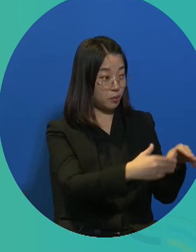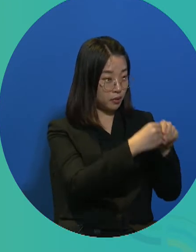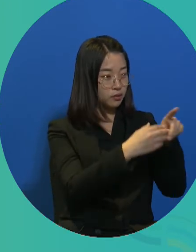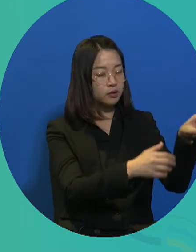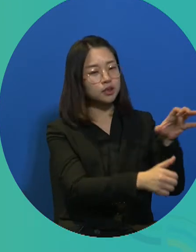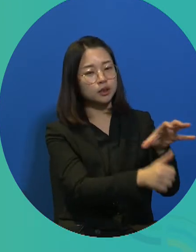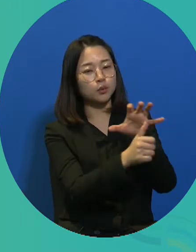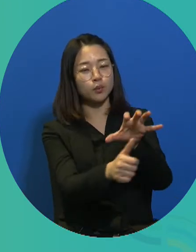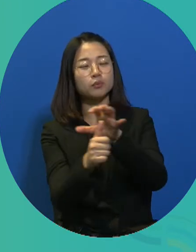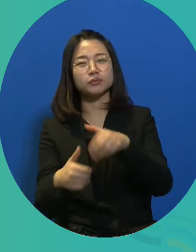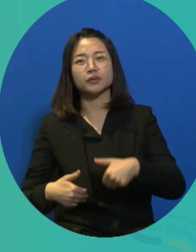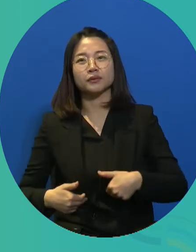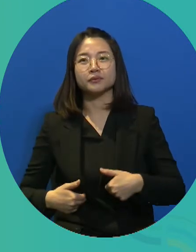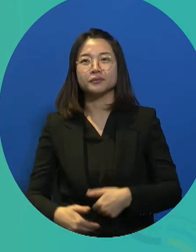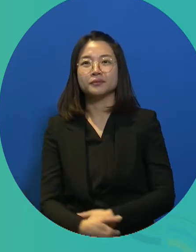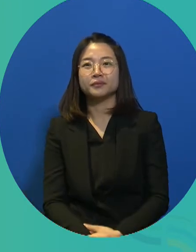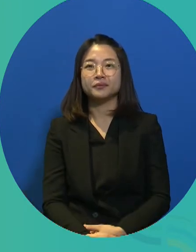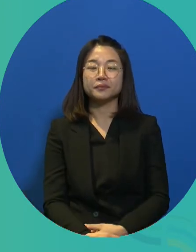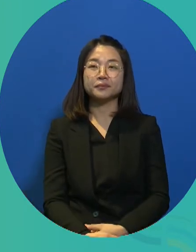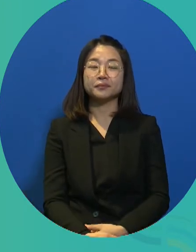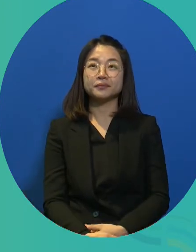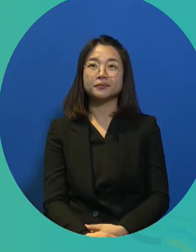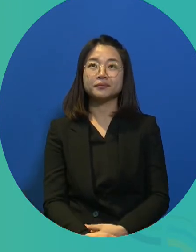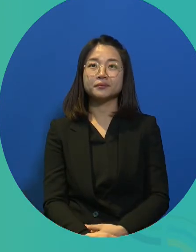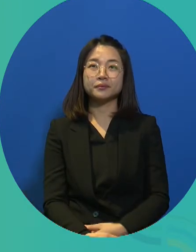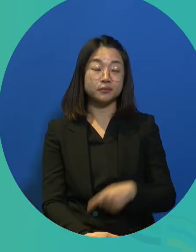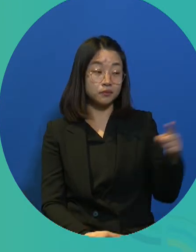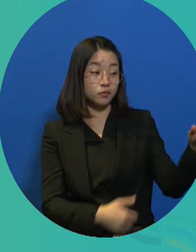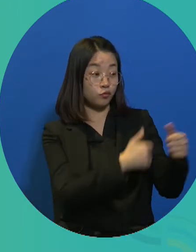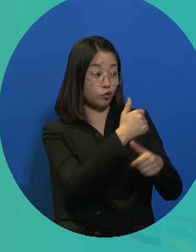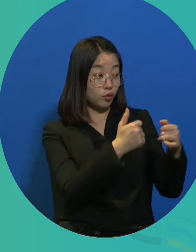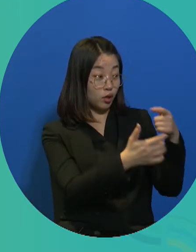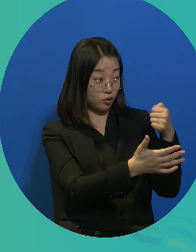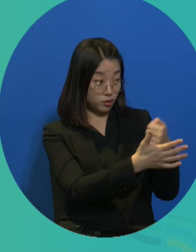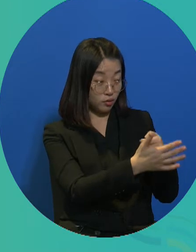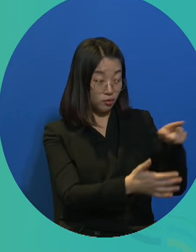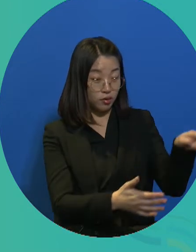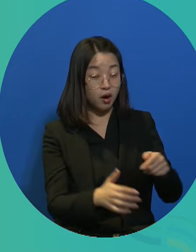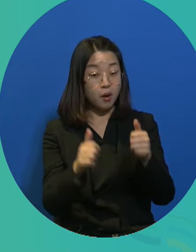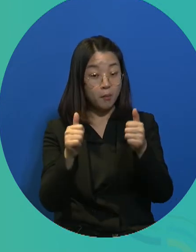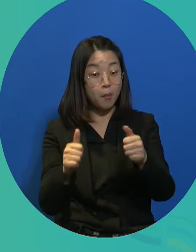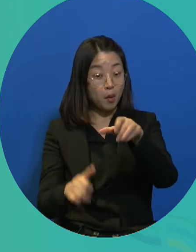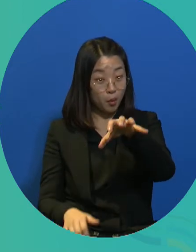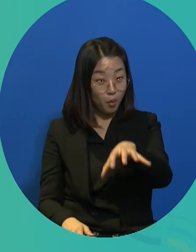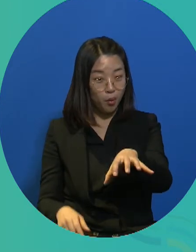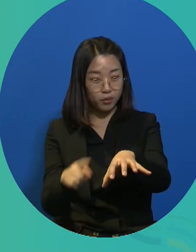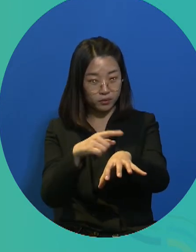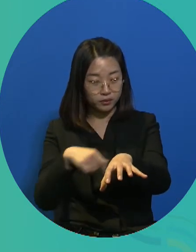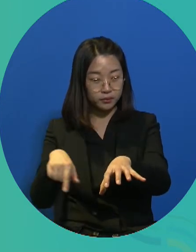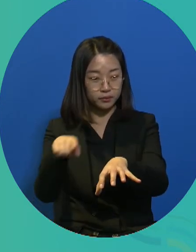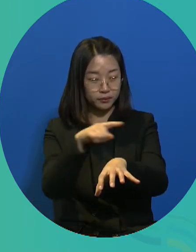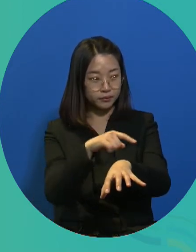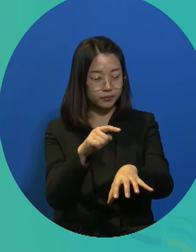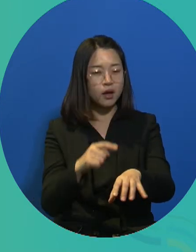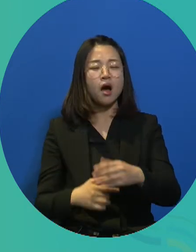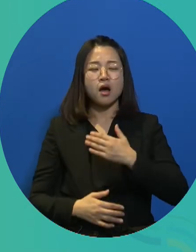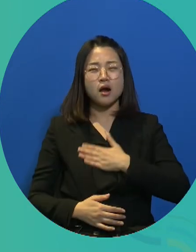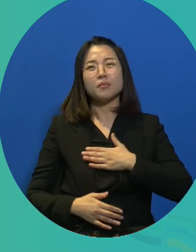보이고 이러한 위원회의 결정을 사법부에서도 이제 법원 전체가 알을 수